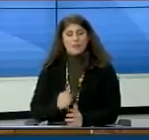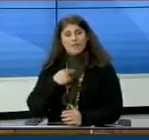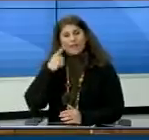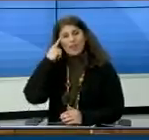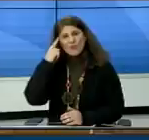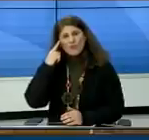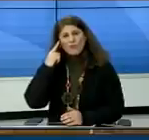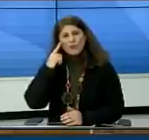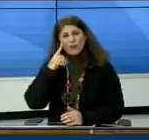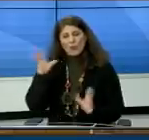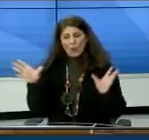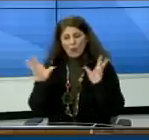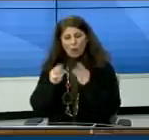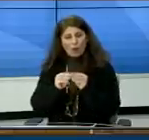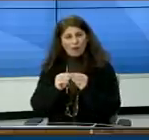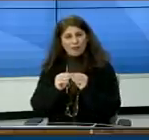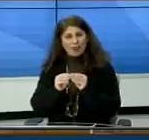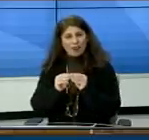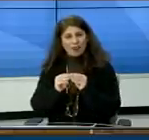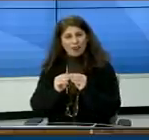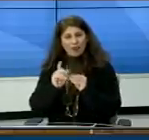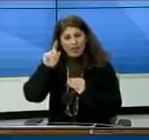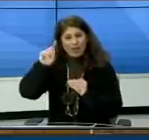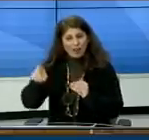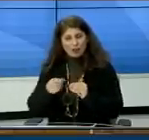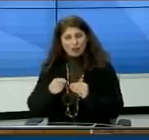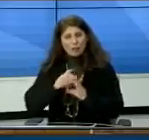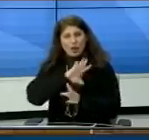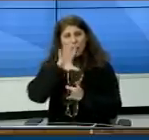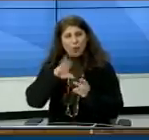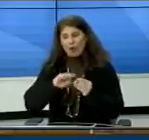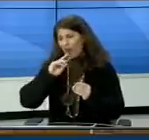που από μόνα τους δίνουν, κυρίες και κύριοι συνάδελφοι, την απάντηση.